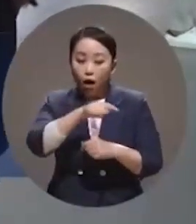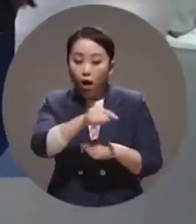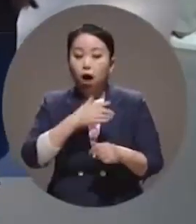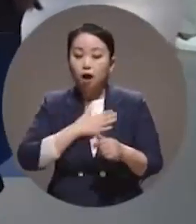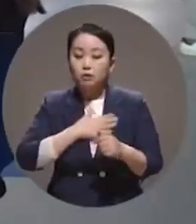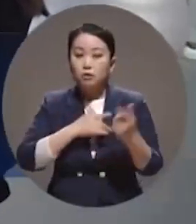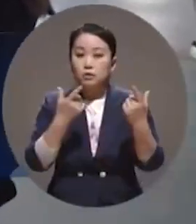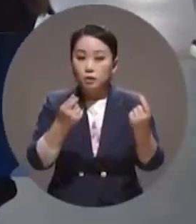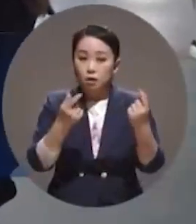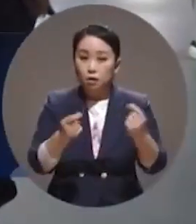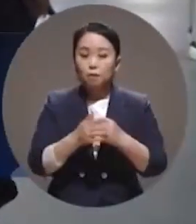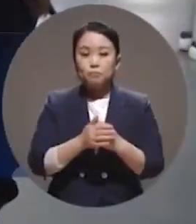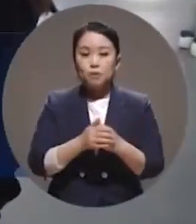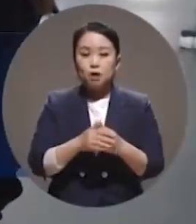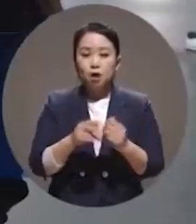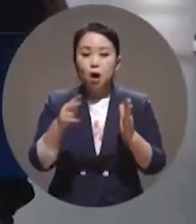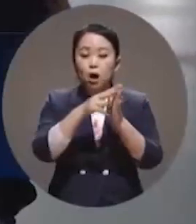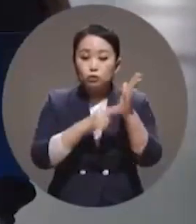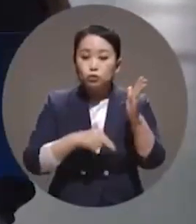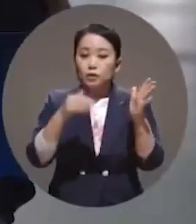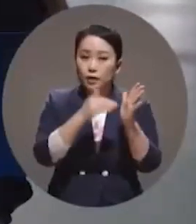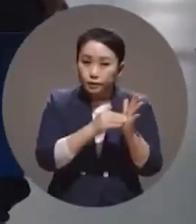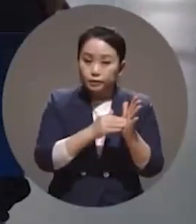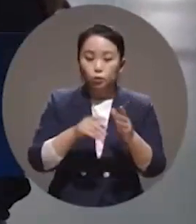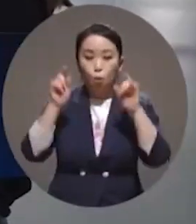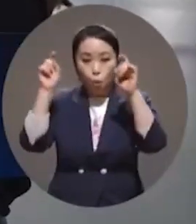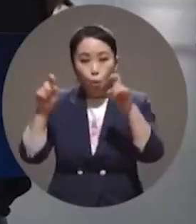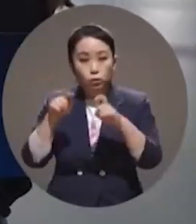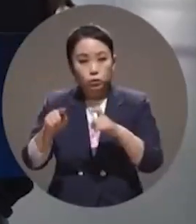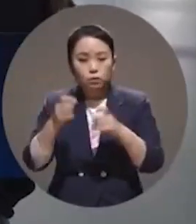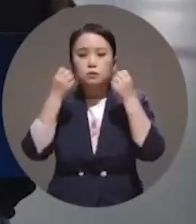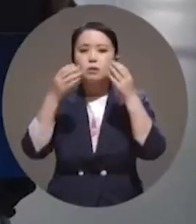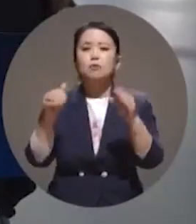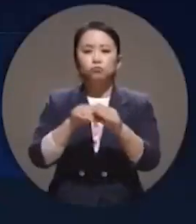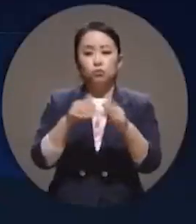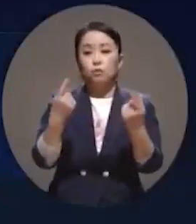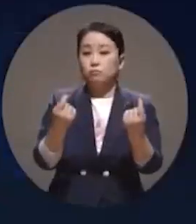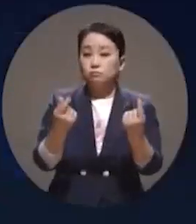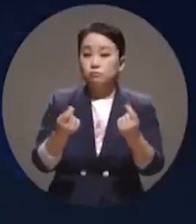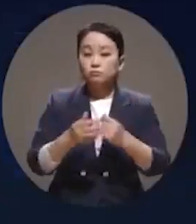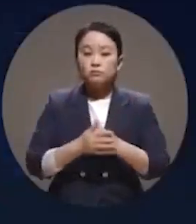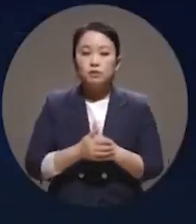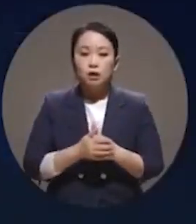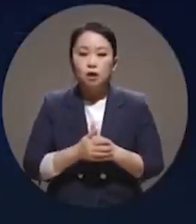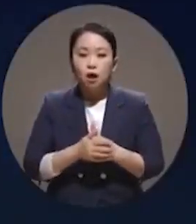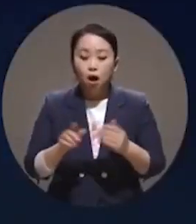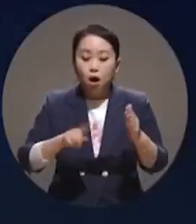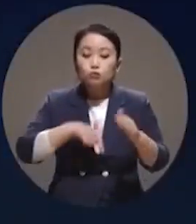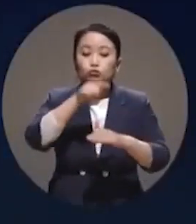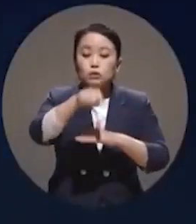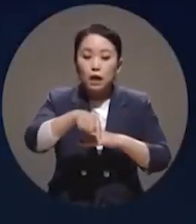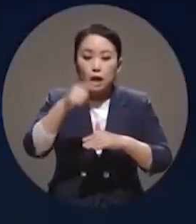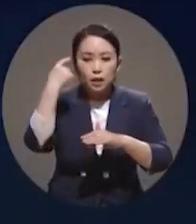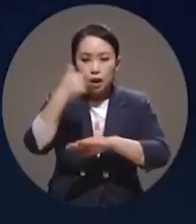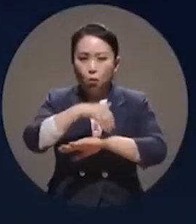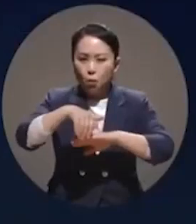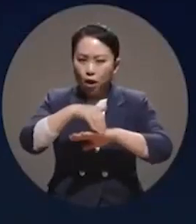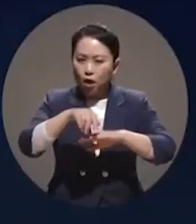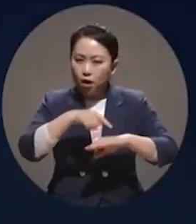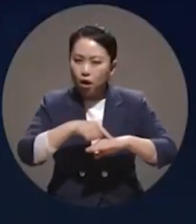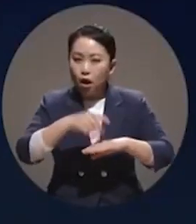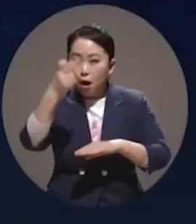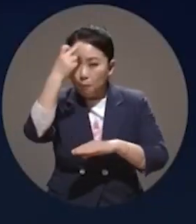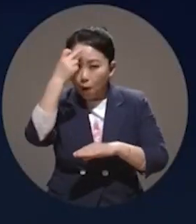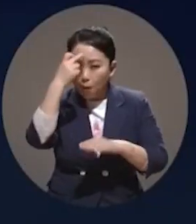그 오세아니아 주는 뭐 뉴질랜드나 호주는 그 신문화입니까? 출장 계획서입니다.